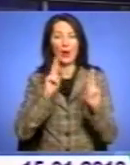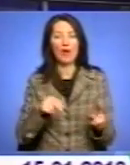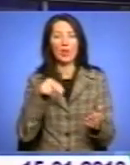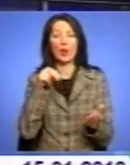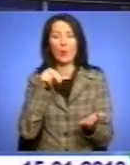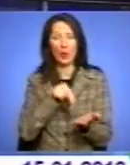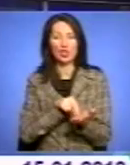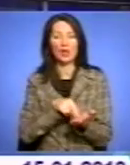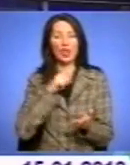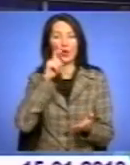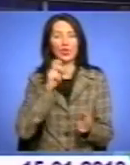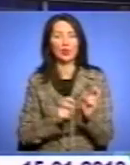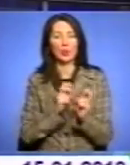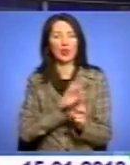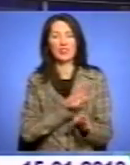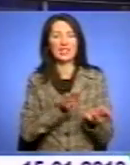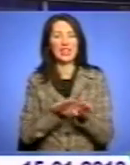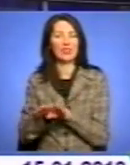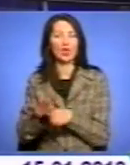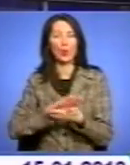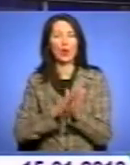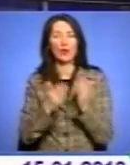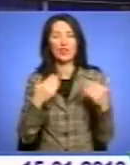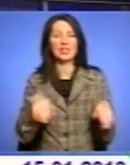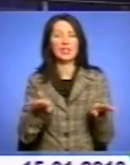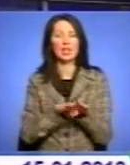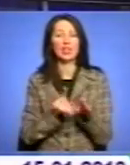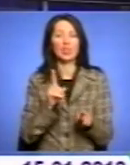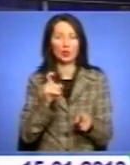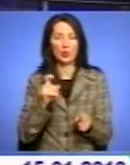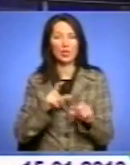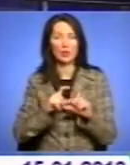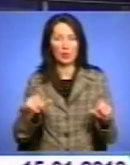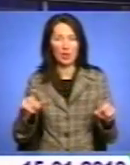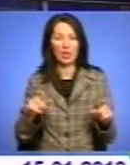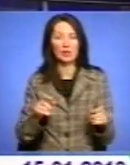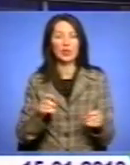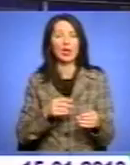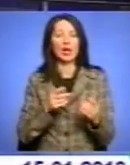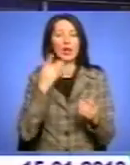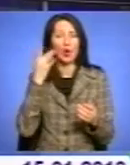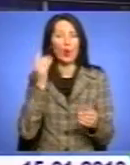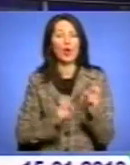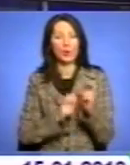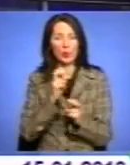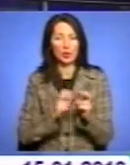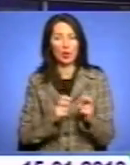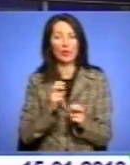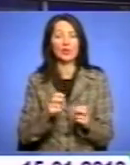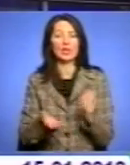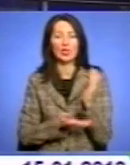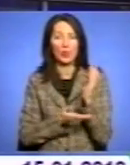в нерівні умови. Вже закрили сотні підприємств легкої харчової промисловості, деревообробні машинобудівні заводи,